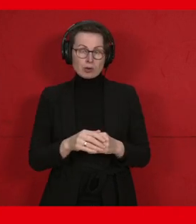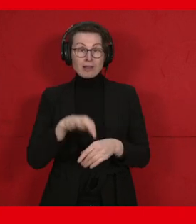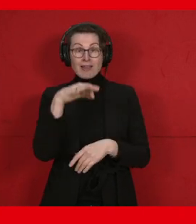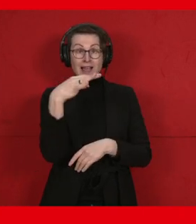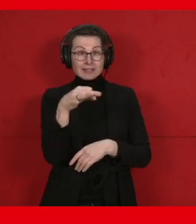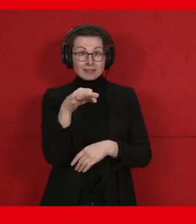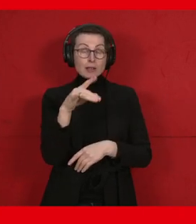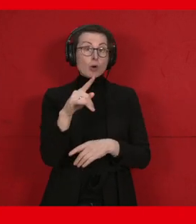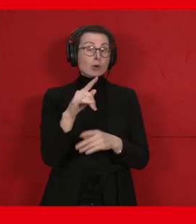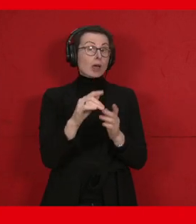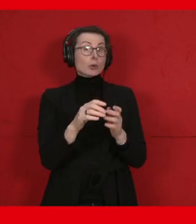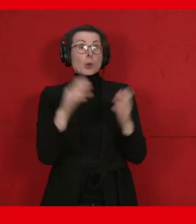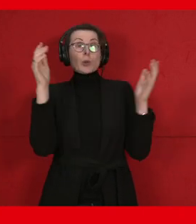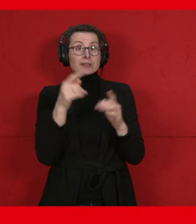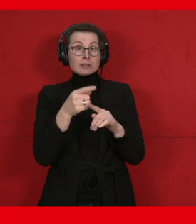die Hauptlösung werden.